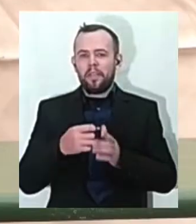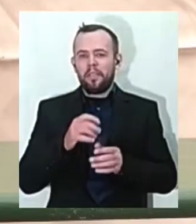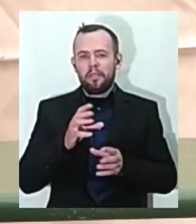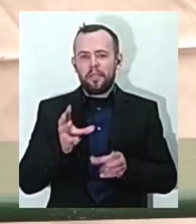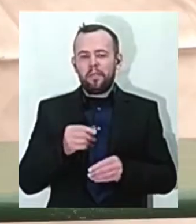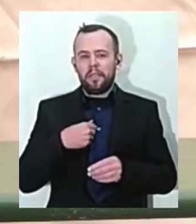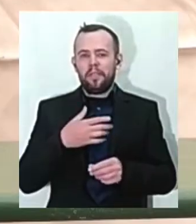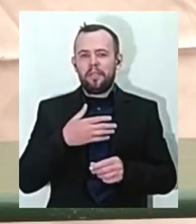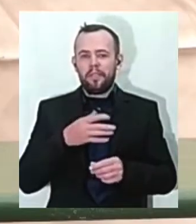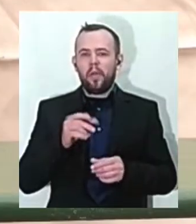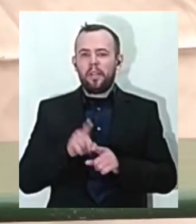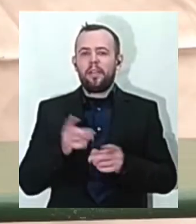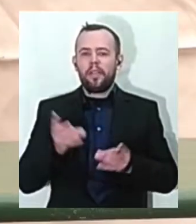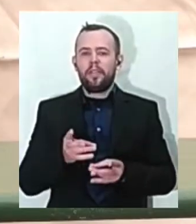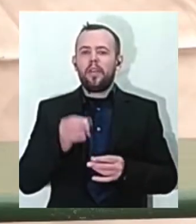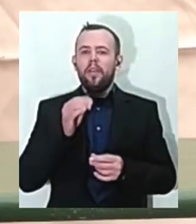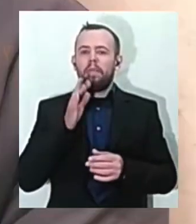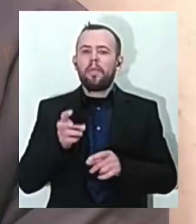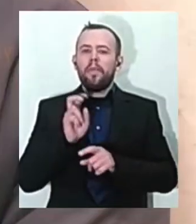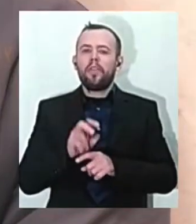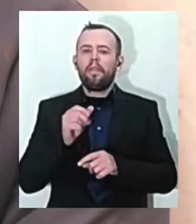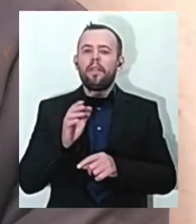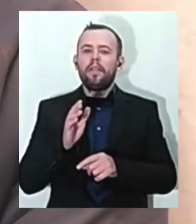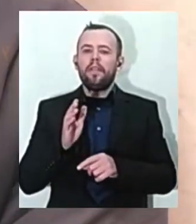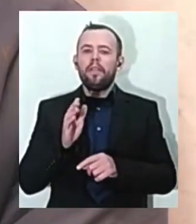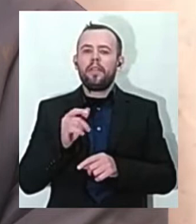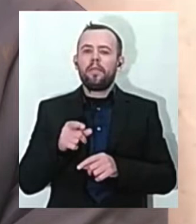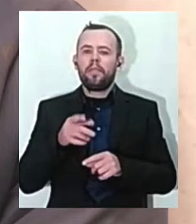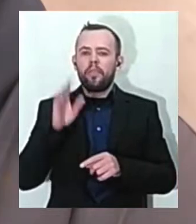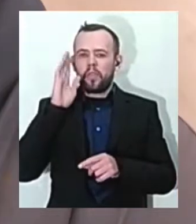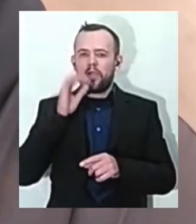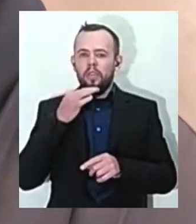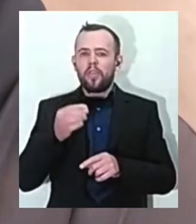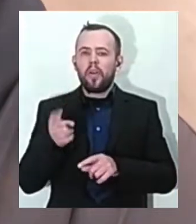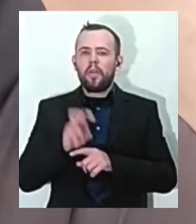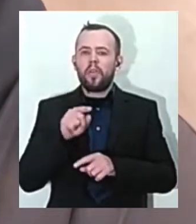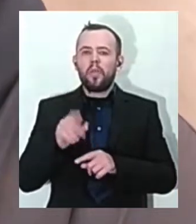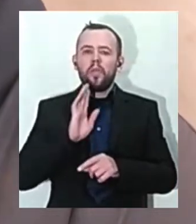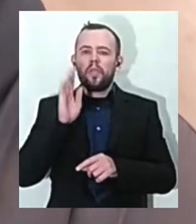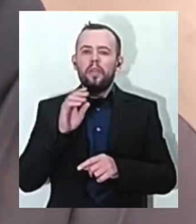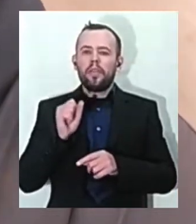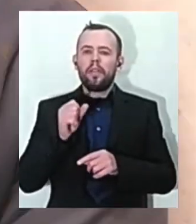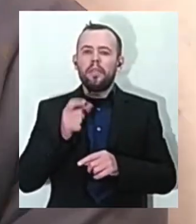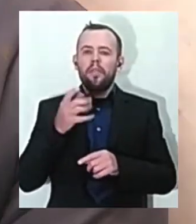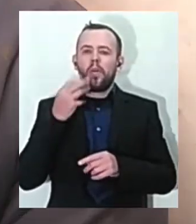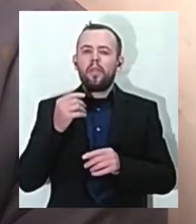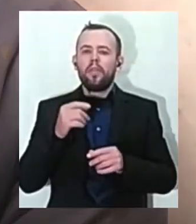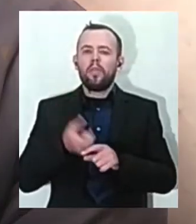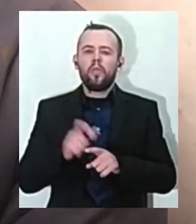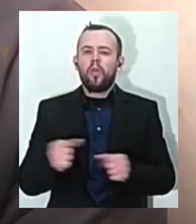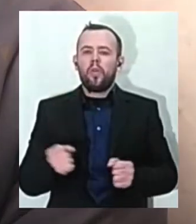треба. Погрітися прийшов і Володимир Москаленко. Чоловік каже, приходить сюди зранку та ввечері, коли стає дуже холодно.